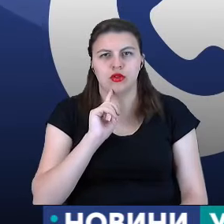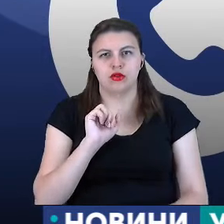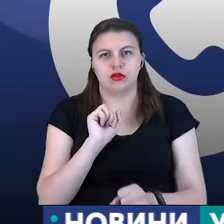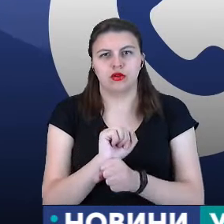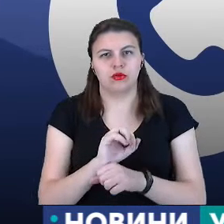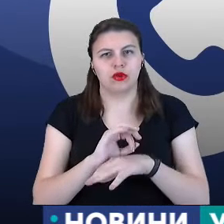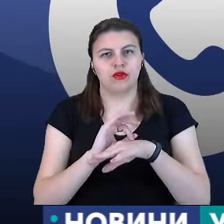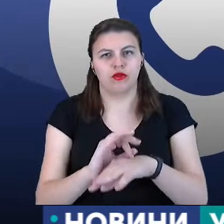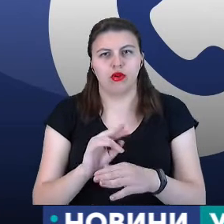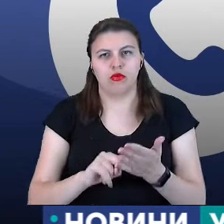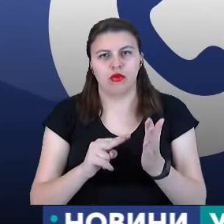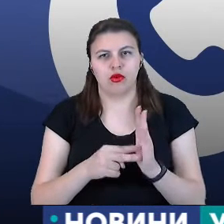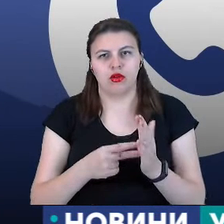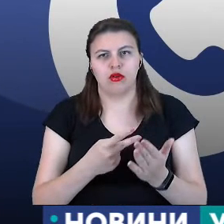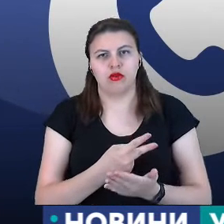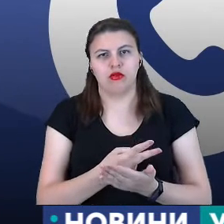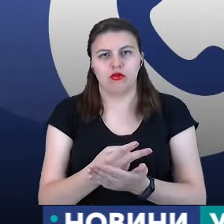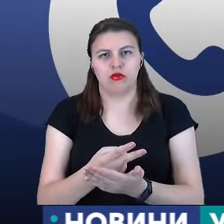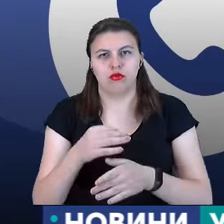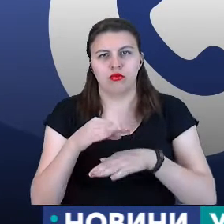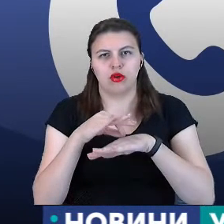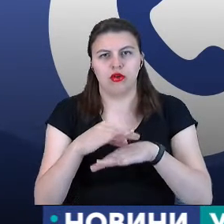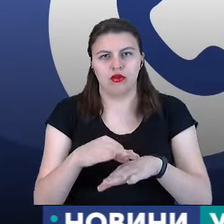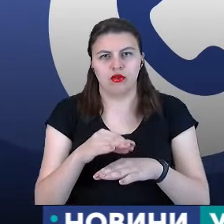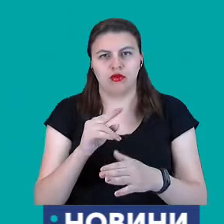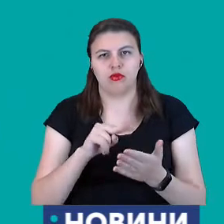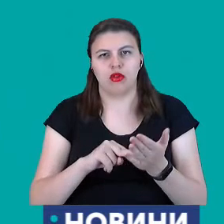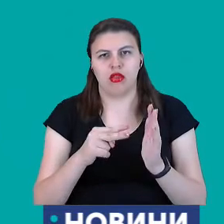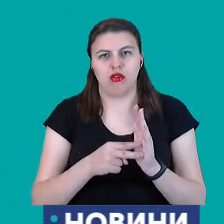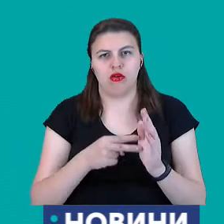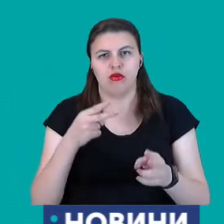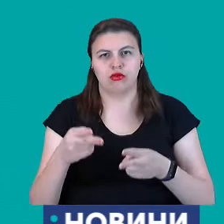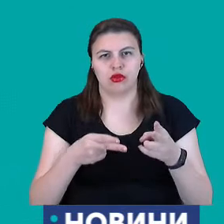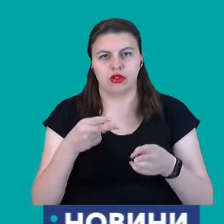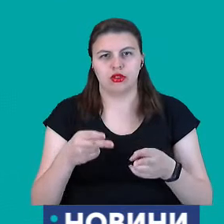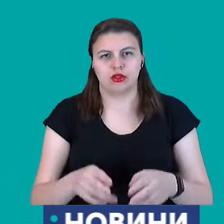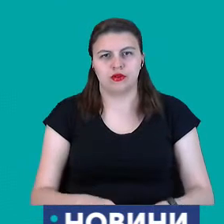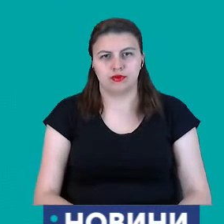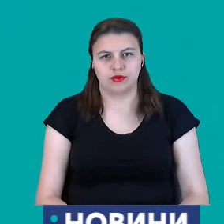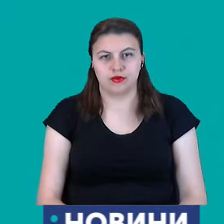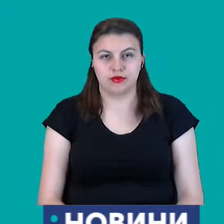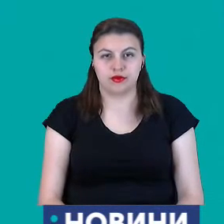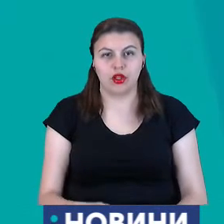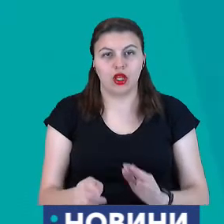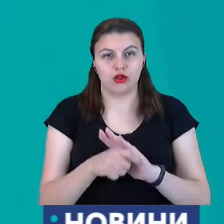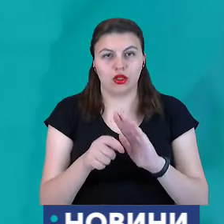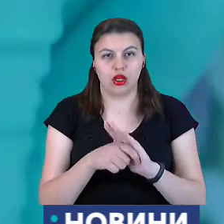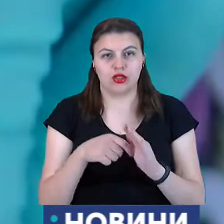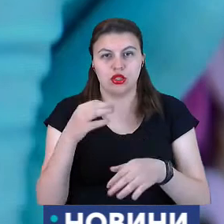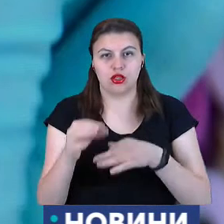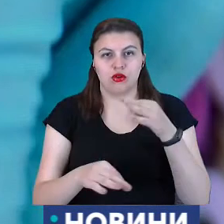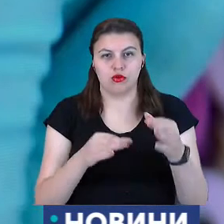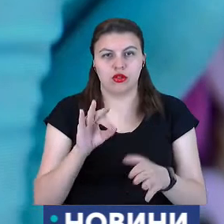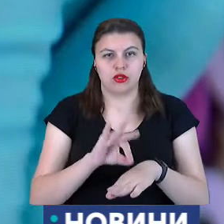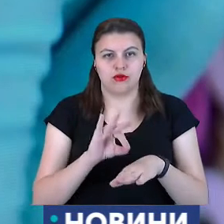планової госпіталізації, проведення планових операцій. На Донеччині за добу захворіло 90